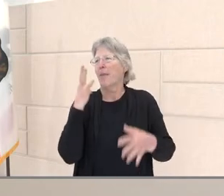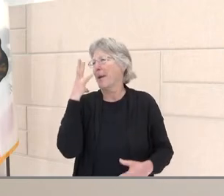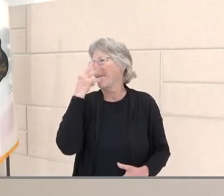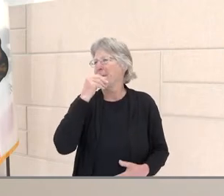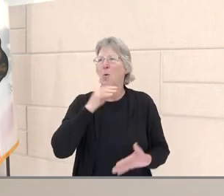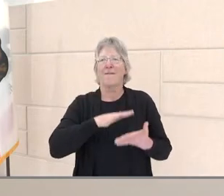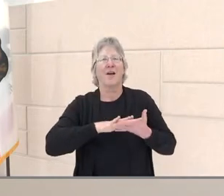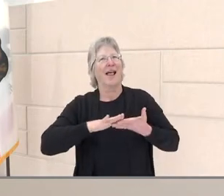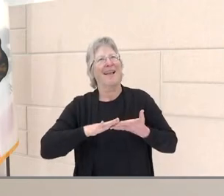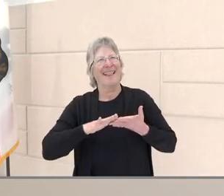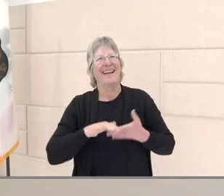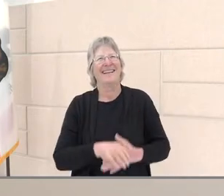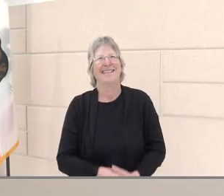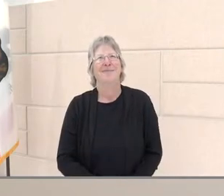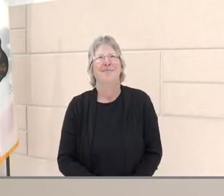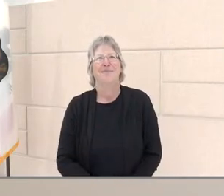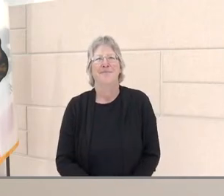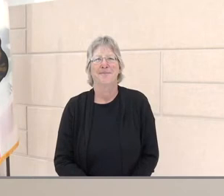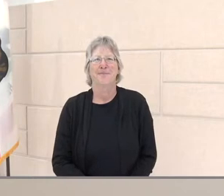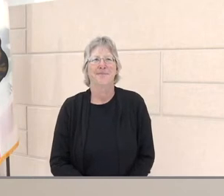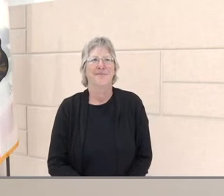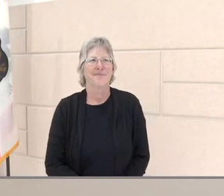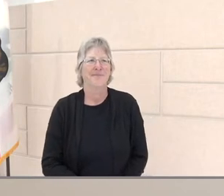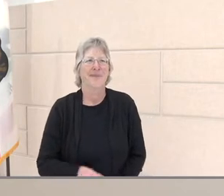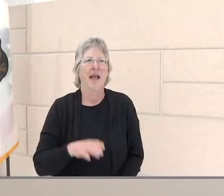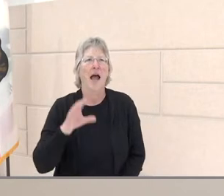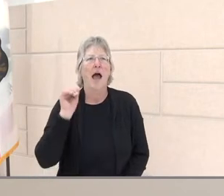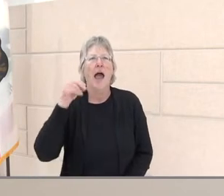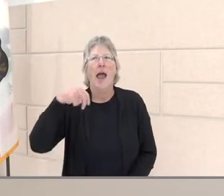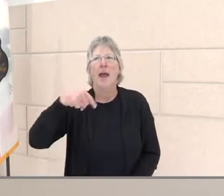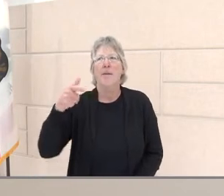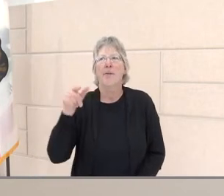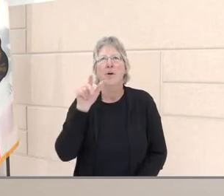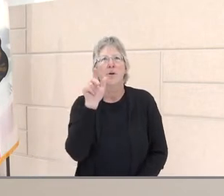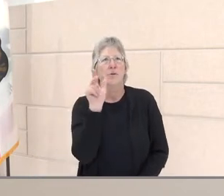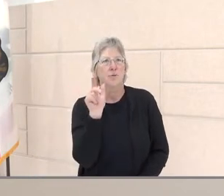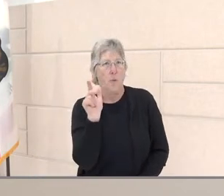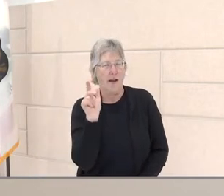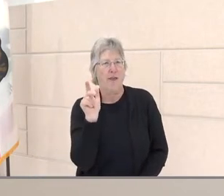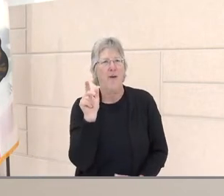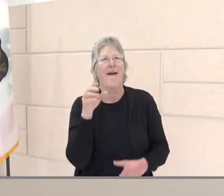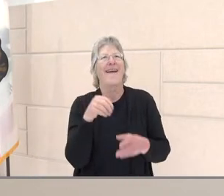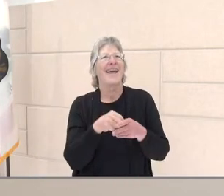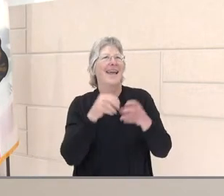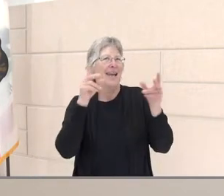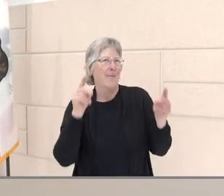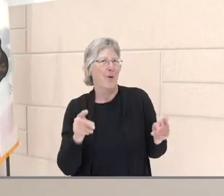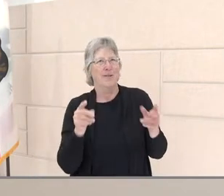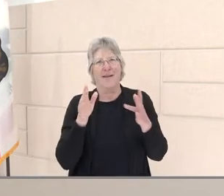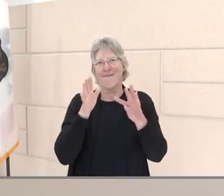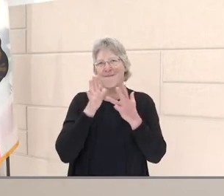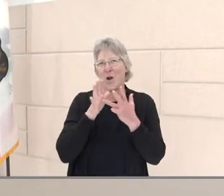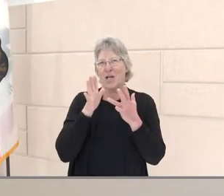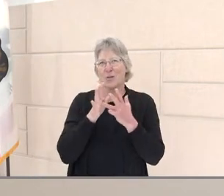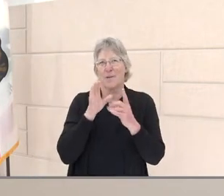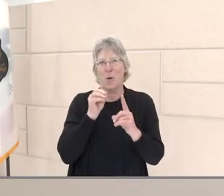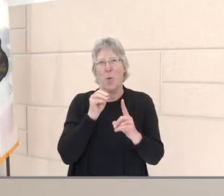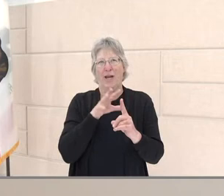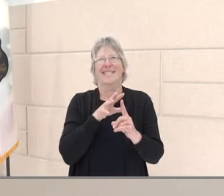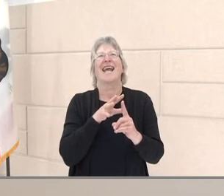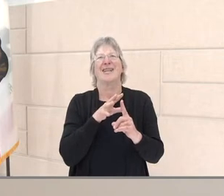យើងចង់ឲ្យរក្សាជាភាពស្អាតបាទនៅថ្ងៃទី23ខែមេសាយើង